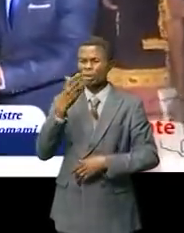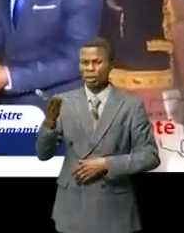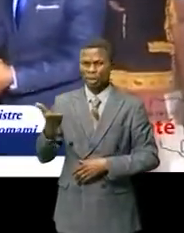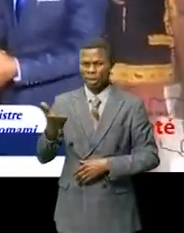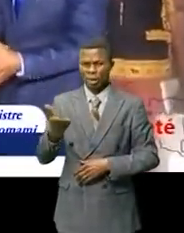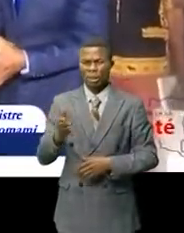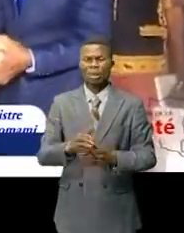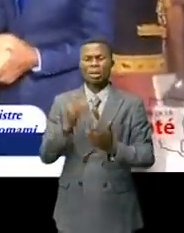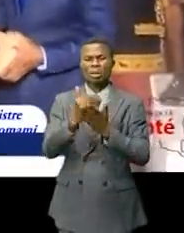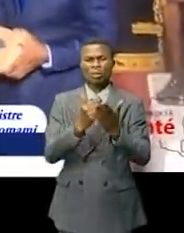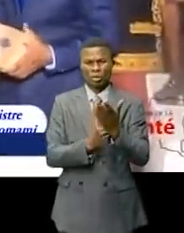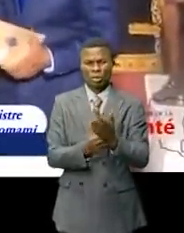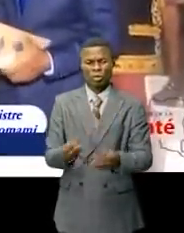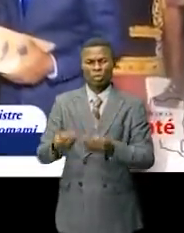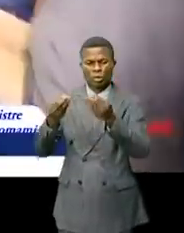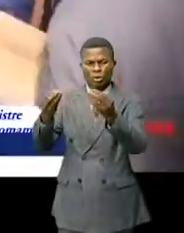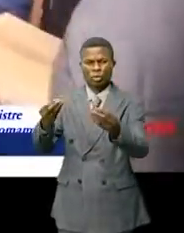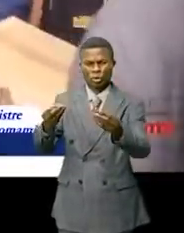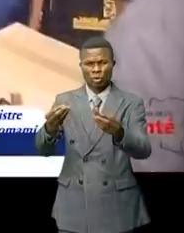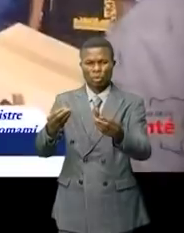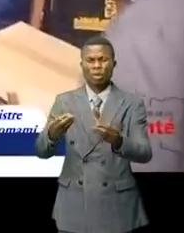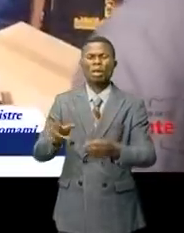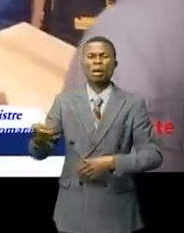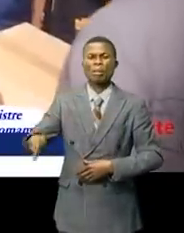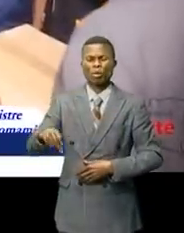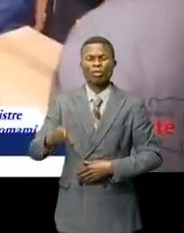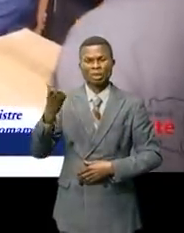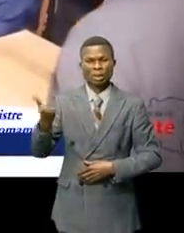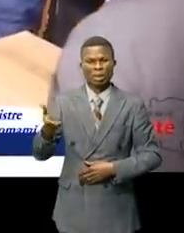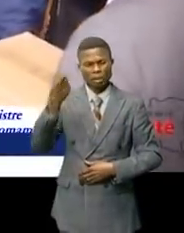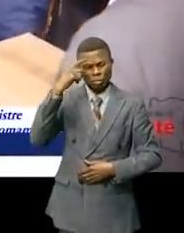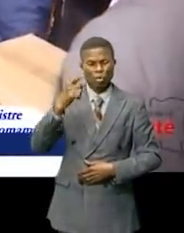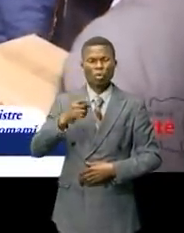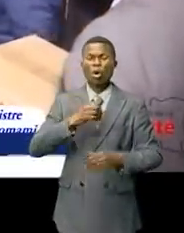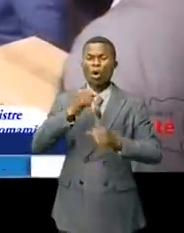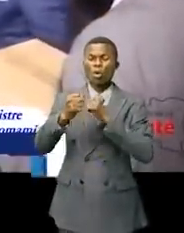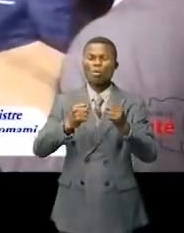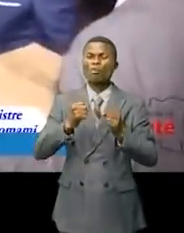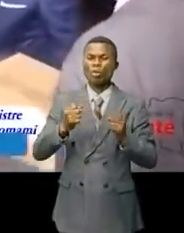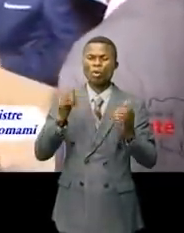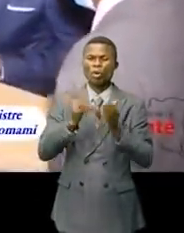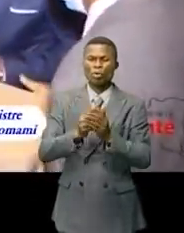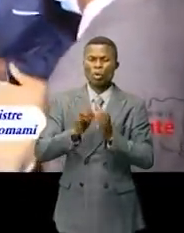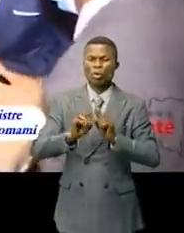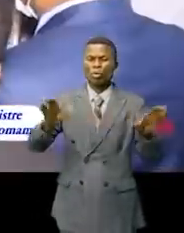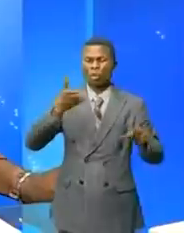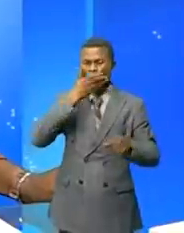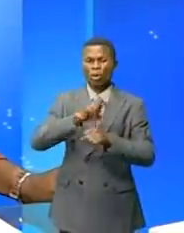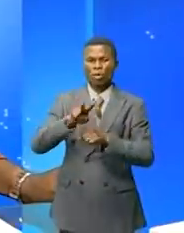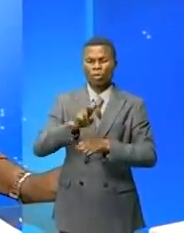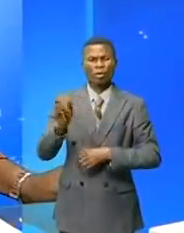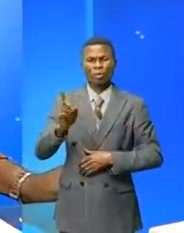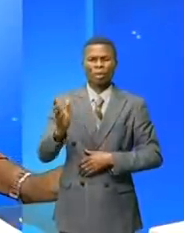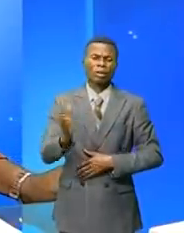être exhaustif à étoffer les coolies rémy à la promesse du haut lomami pour lutter efficacement contre la pandémie du coronavirus